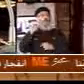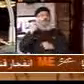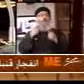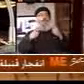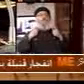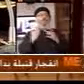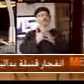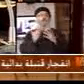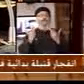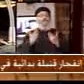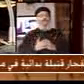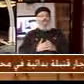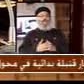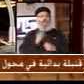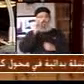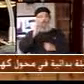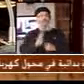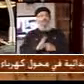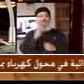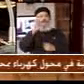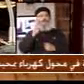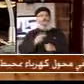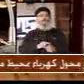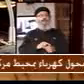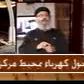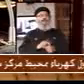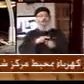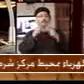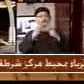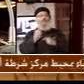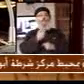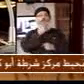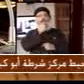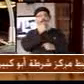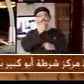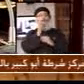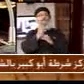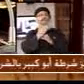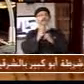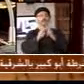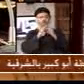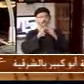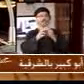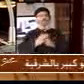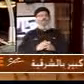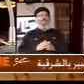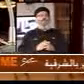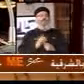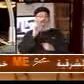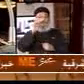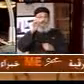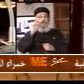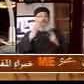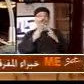الخبز؟ فقالوا: 7 وقليل من صغار السمك. فأمر